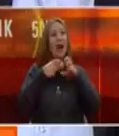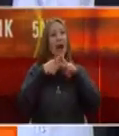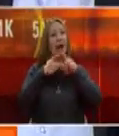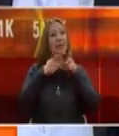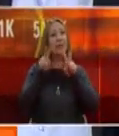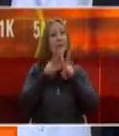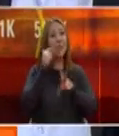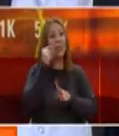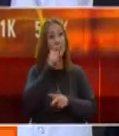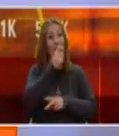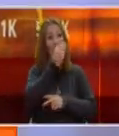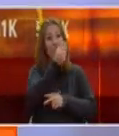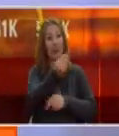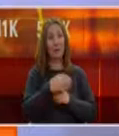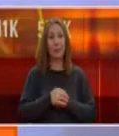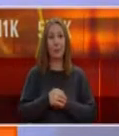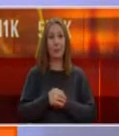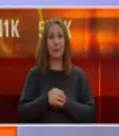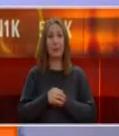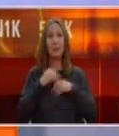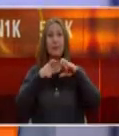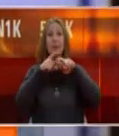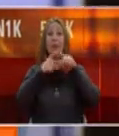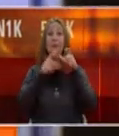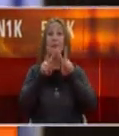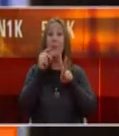hemen mikrofonu verelim. Rasim Uyan, Rasim Bey.